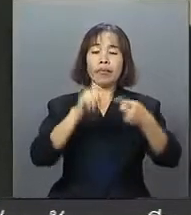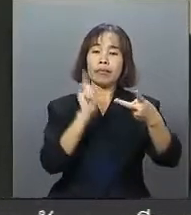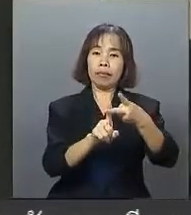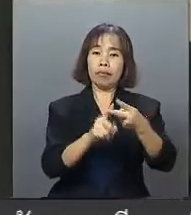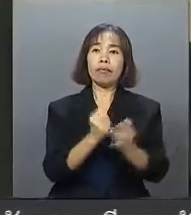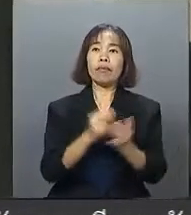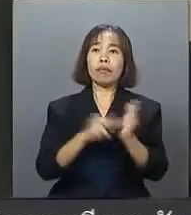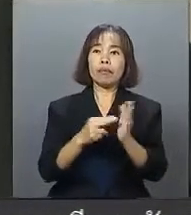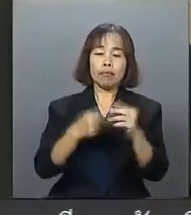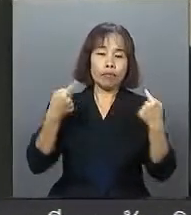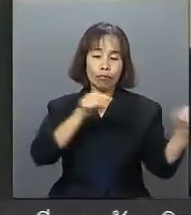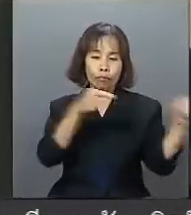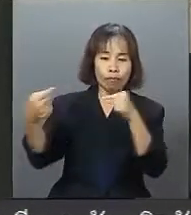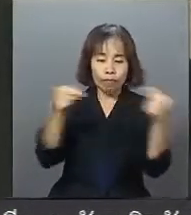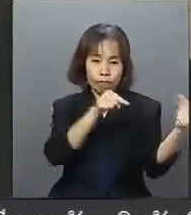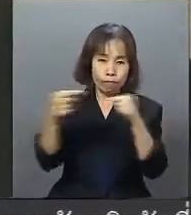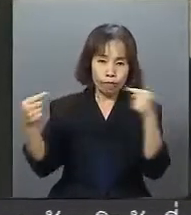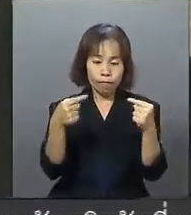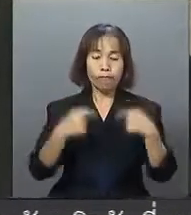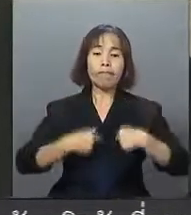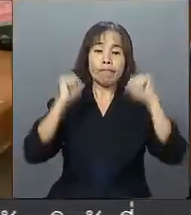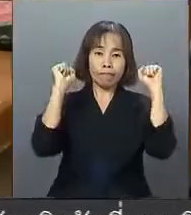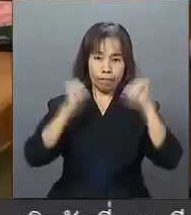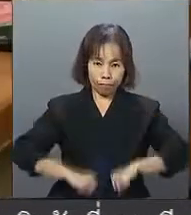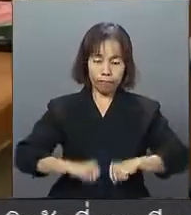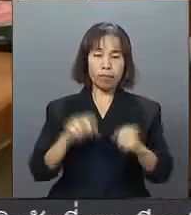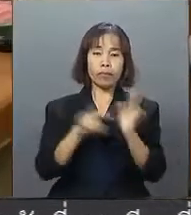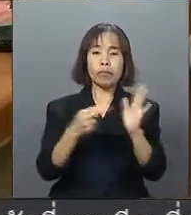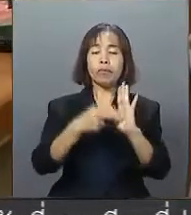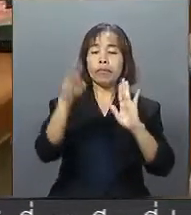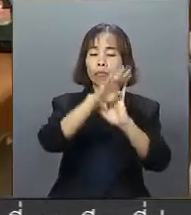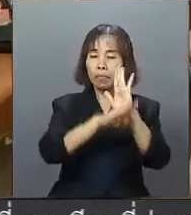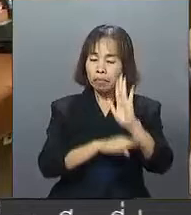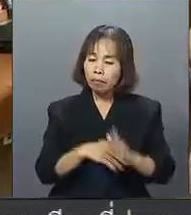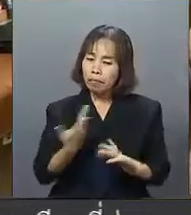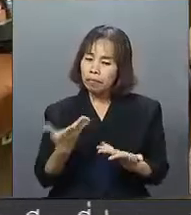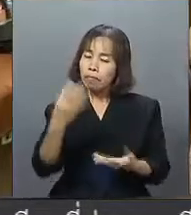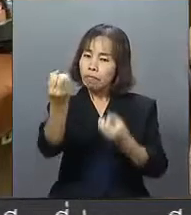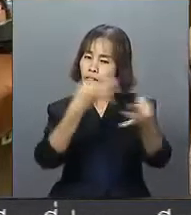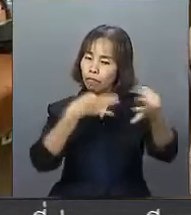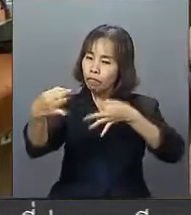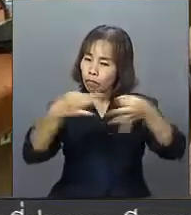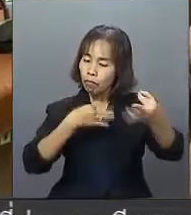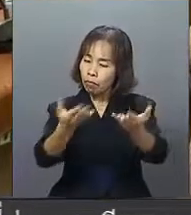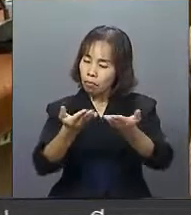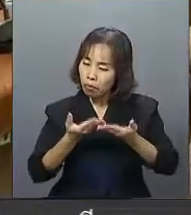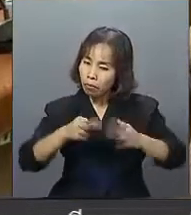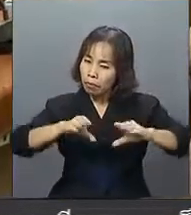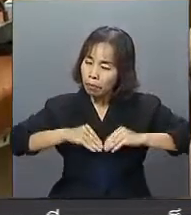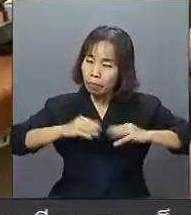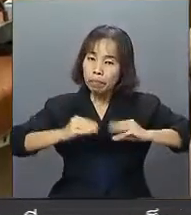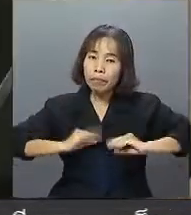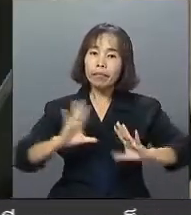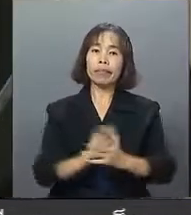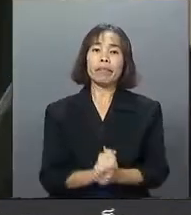ข้อพิพาทเพื่อการวินิจฉัยเพื่อเป็นหลักเกณฑ์ในการรับคำร้องโดยศาสตราจารย์พิเศษจรัญระบุว่